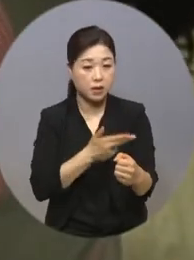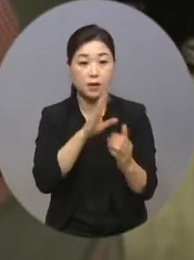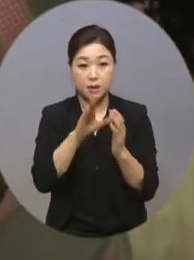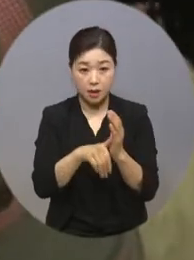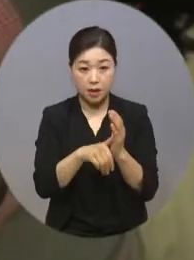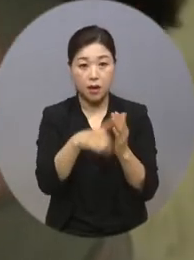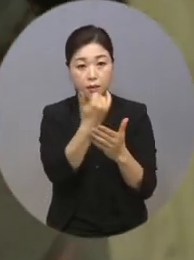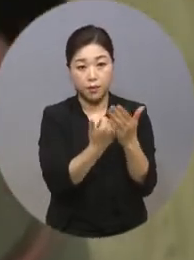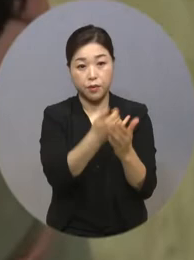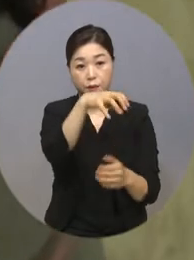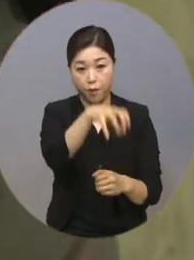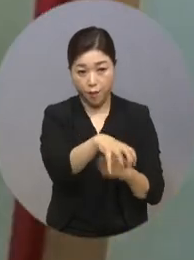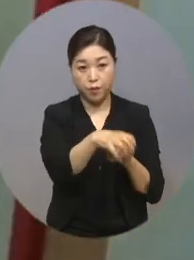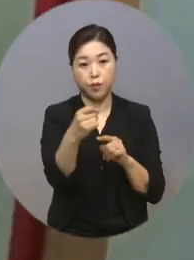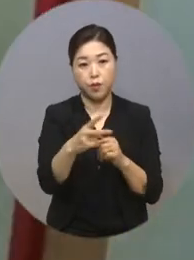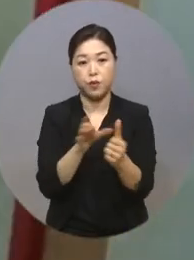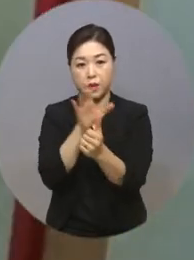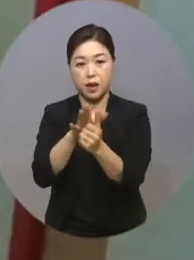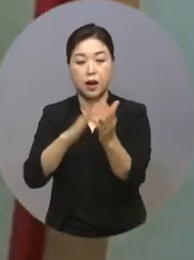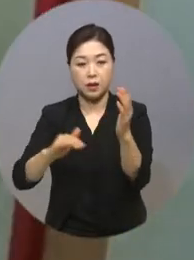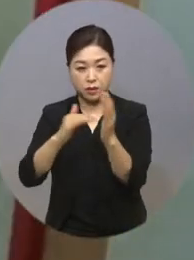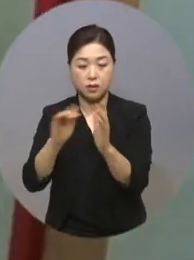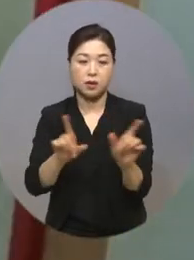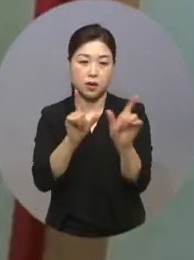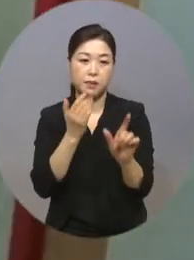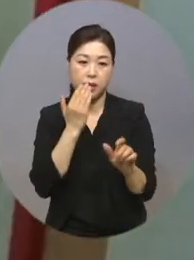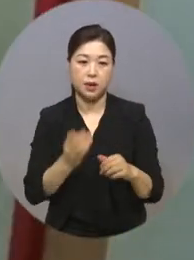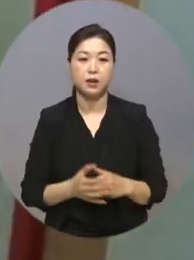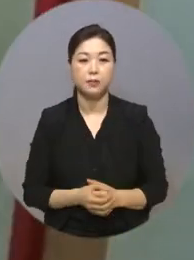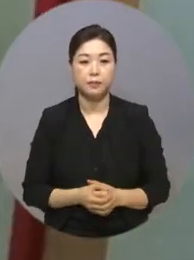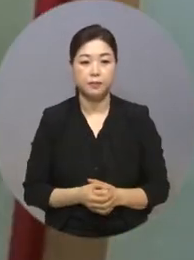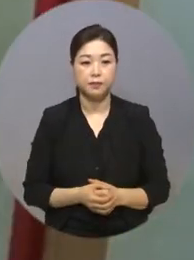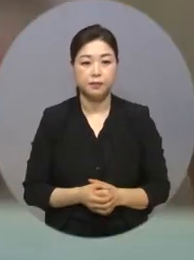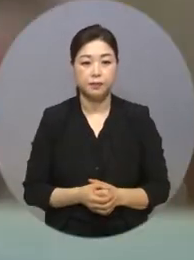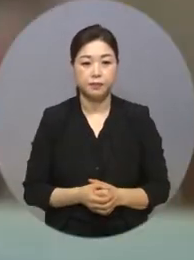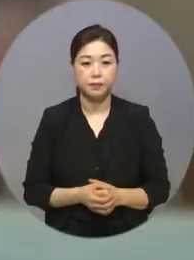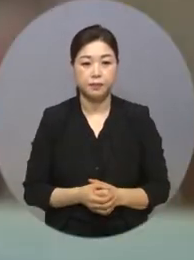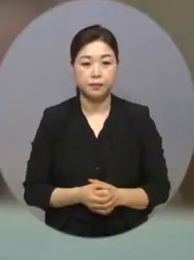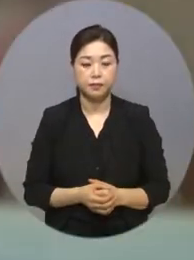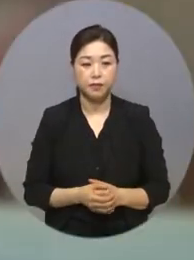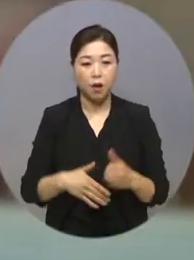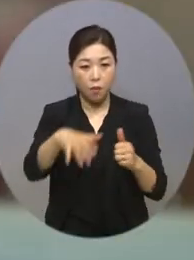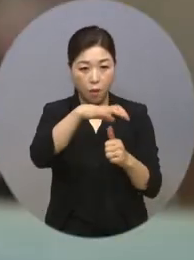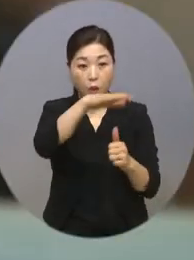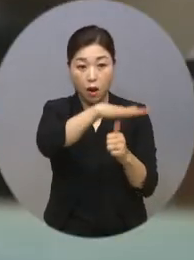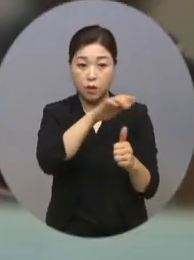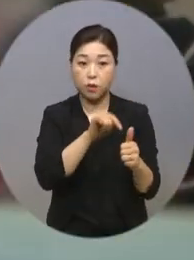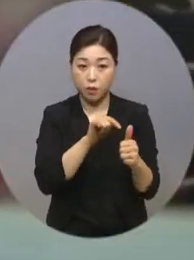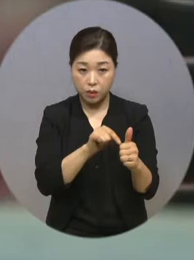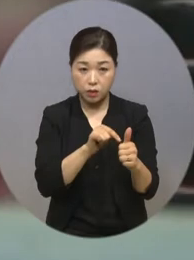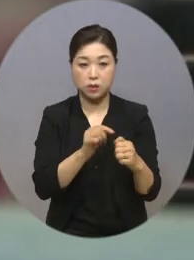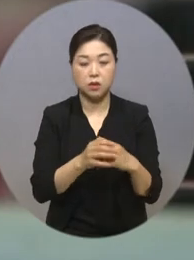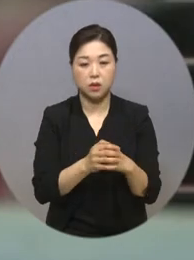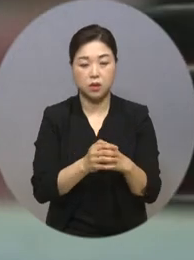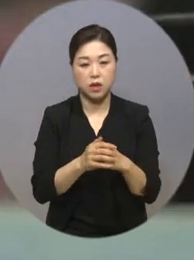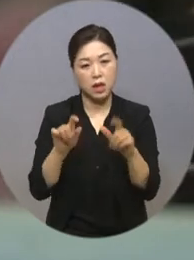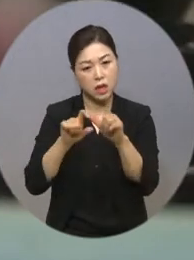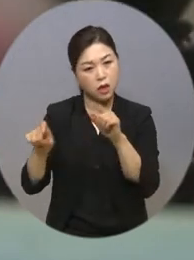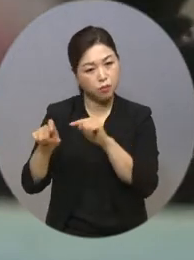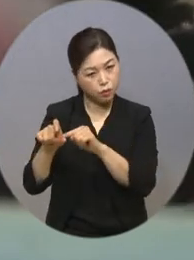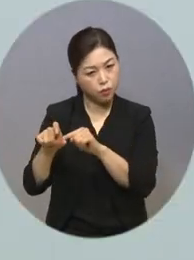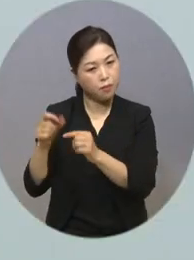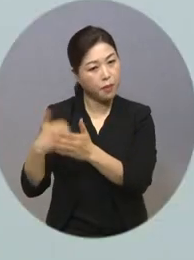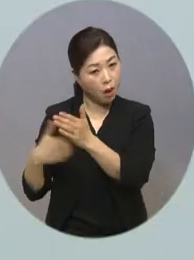경우 양육시설이나 위탁가정에서 생활하게 됩니다. 그동안 보호 대상 아동은 일부 예외적인 경우를